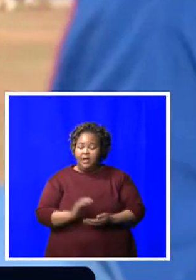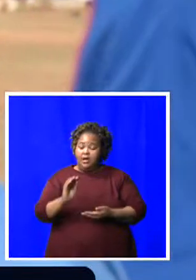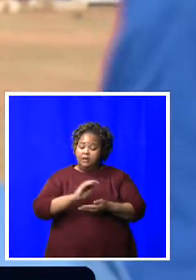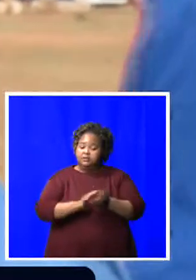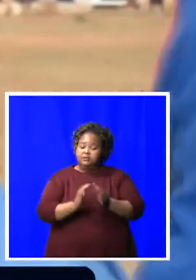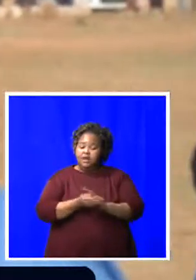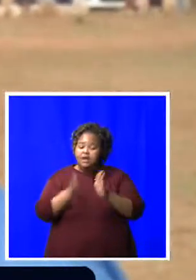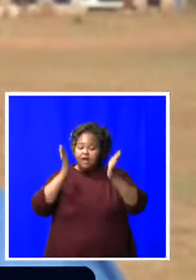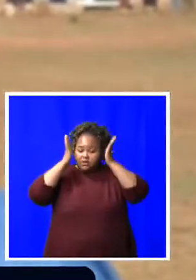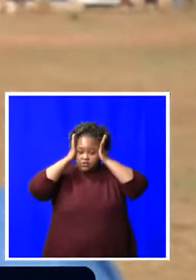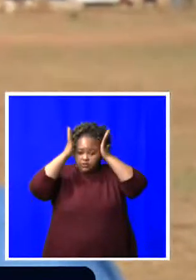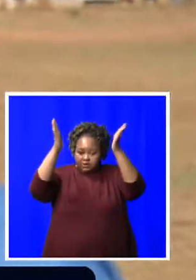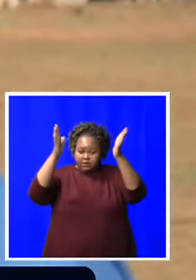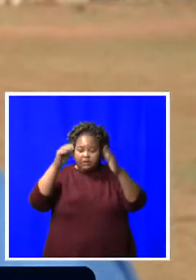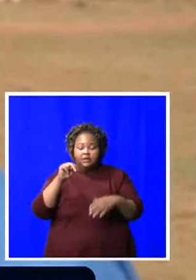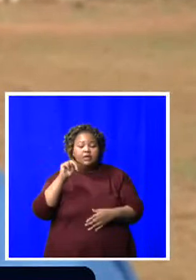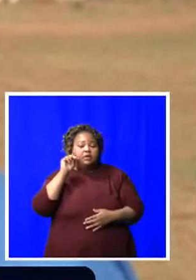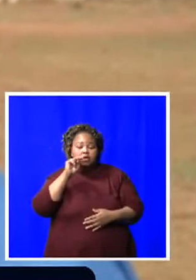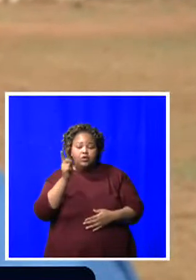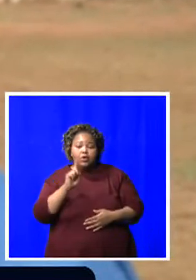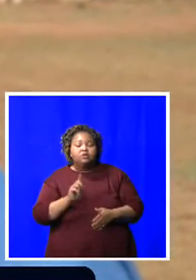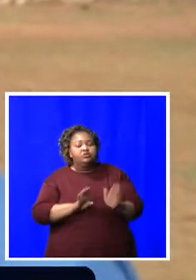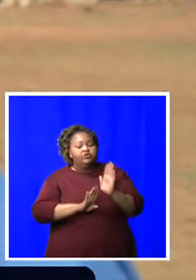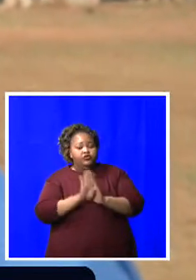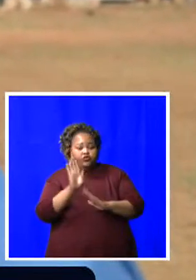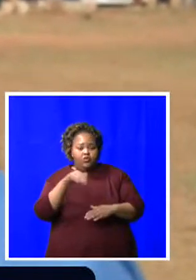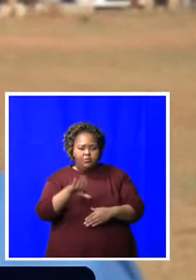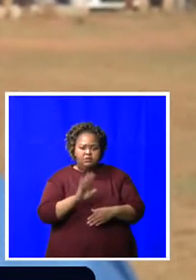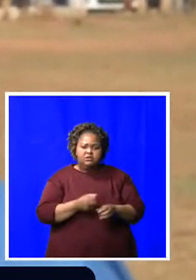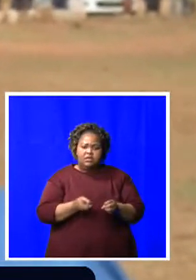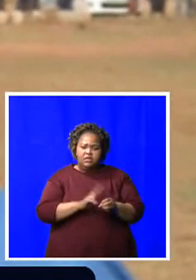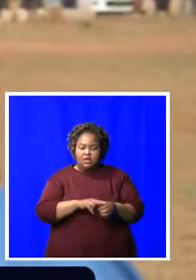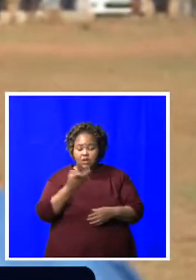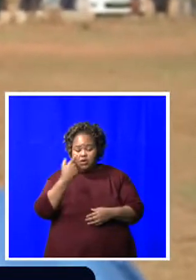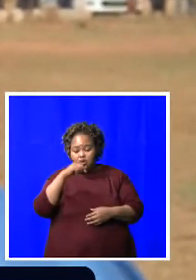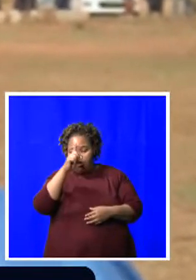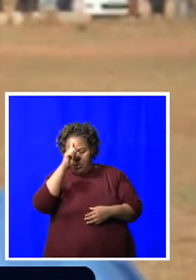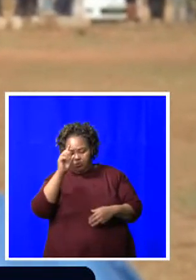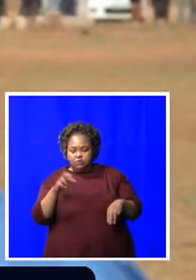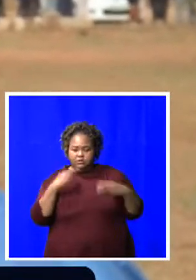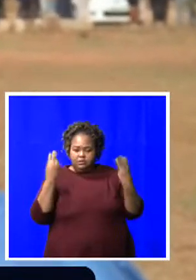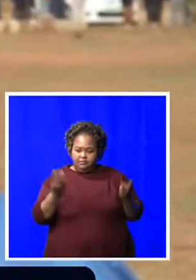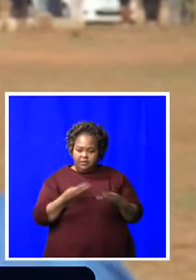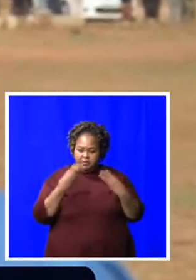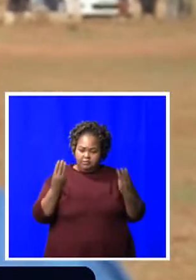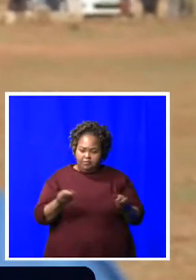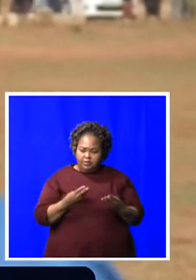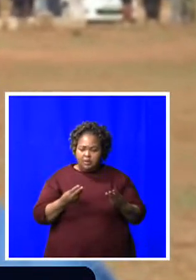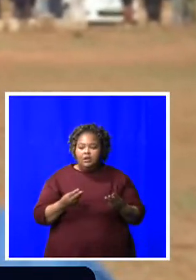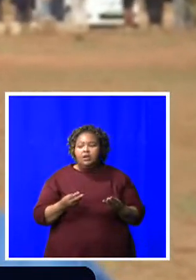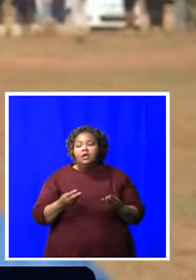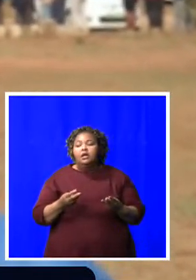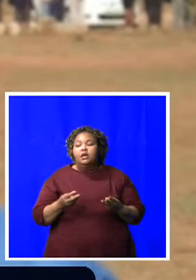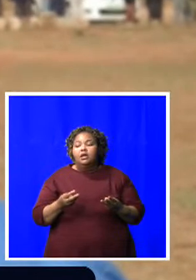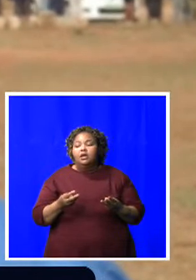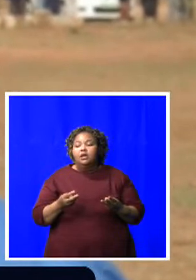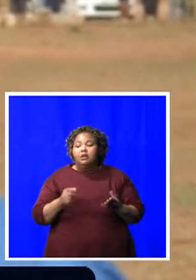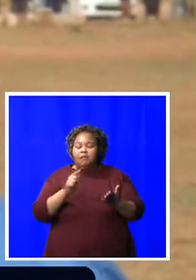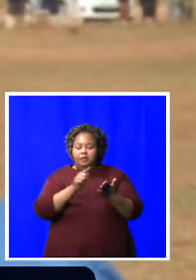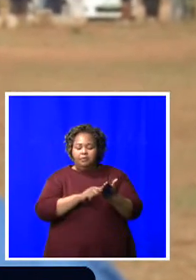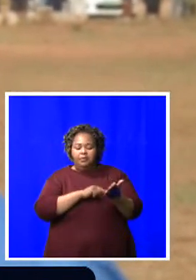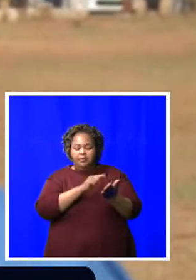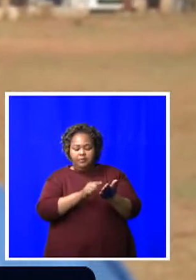libonakale lichubeka ngithemba lokuthi nalaba lingibonanga bakhethile batawubambisana ngendlela